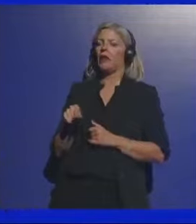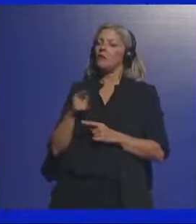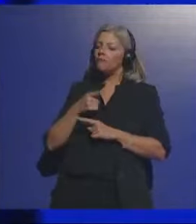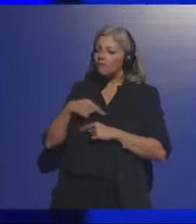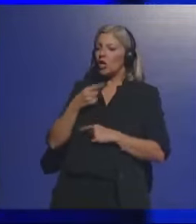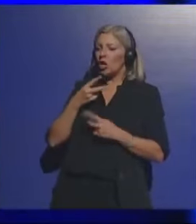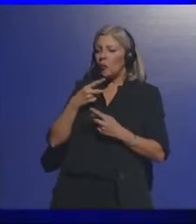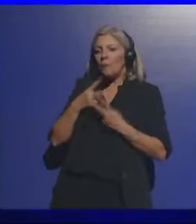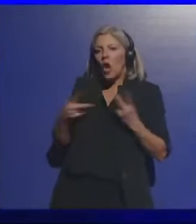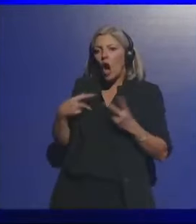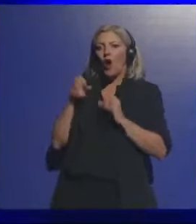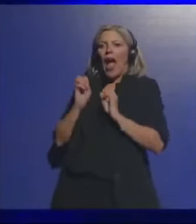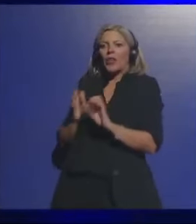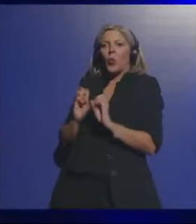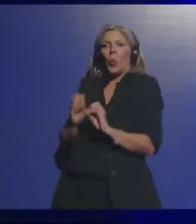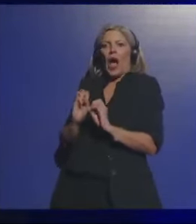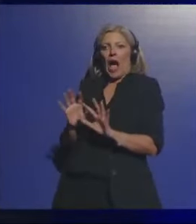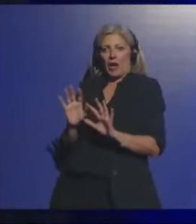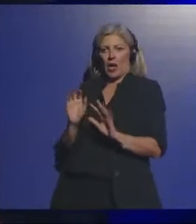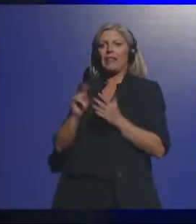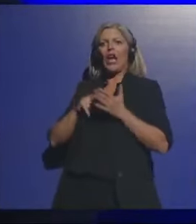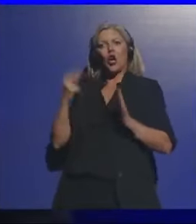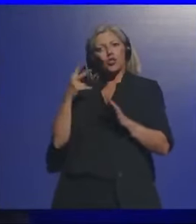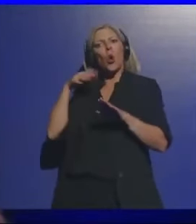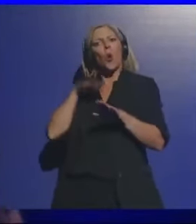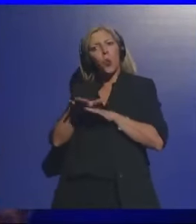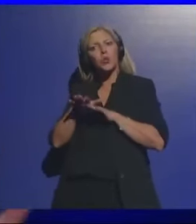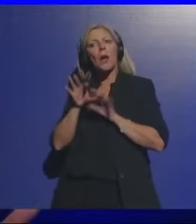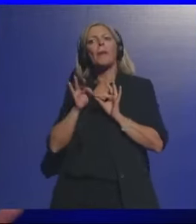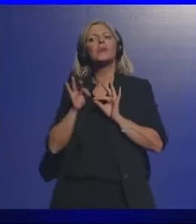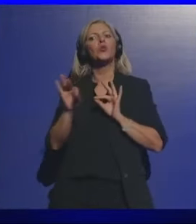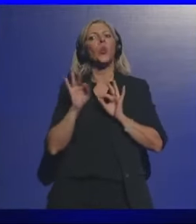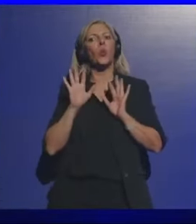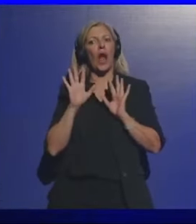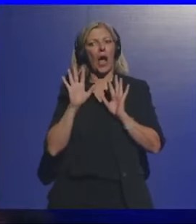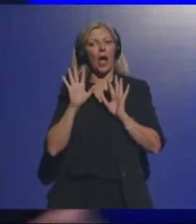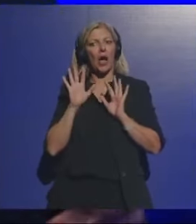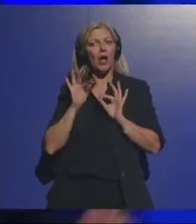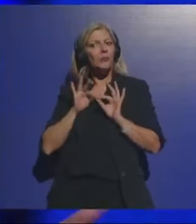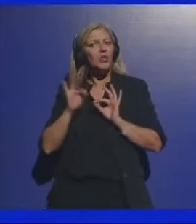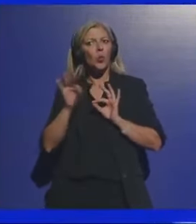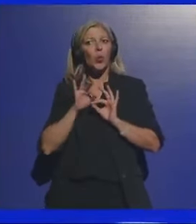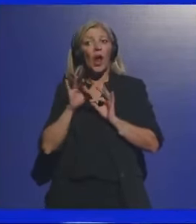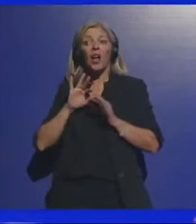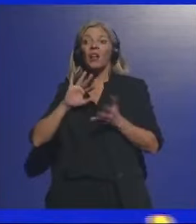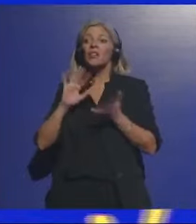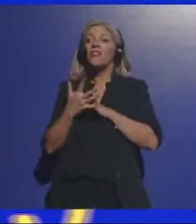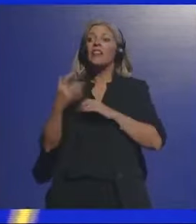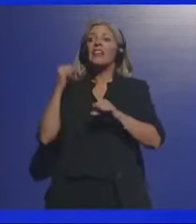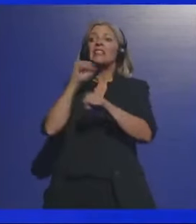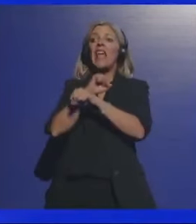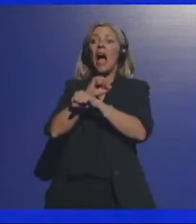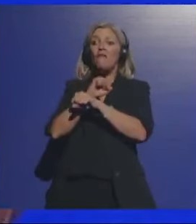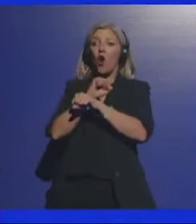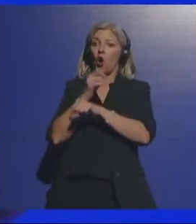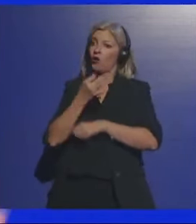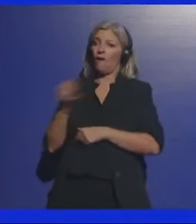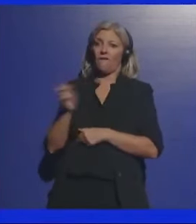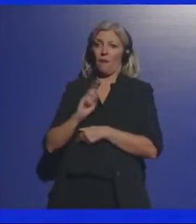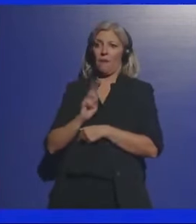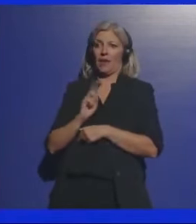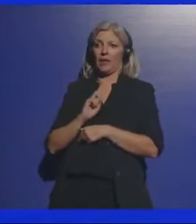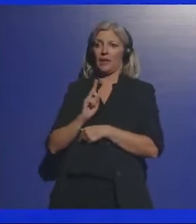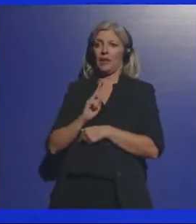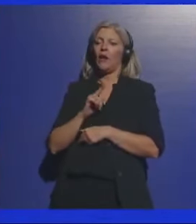educarli in questa maniera utilizzatela Ma non ve ne fate divorare non diventate schiavi di ciò che potete